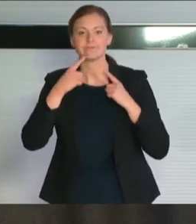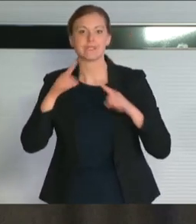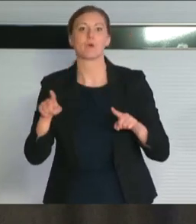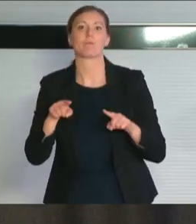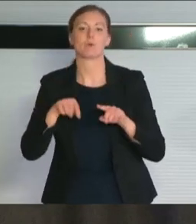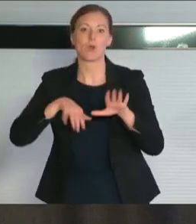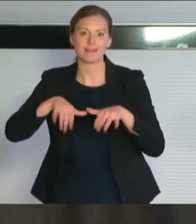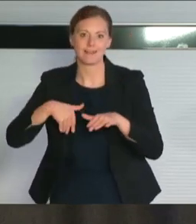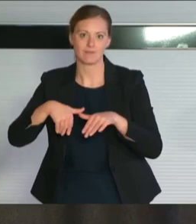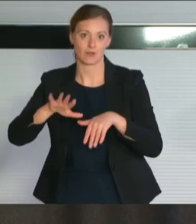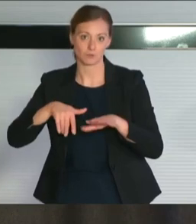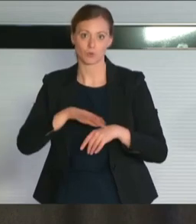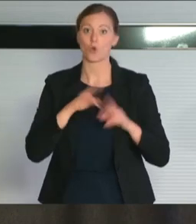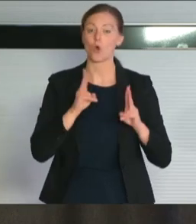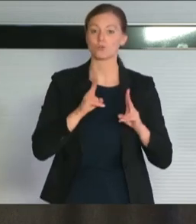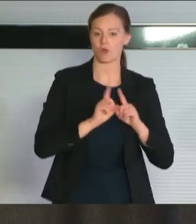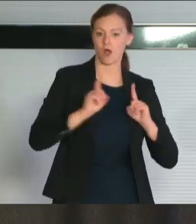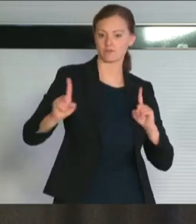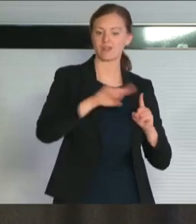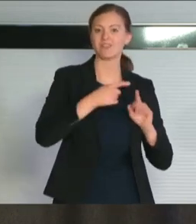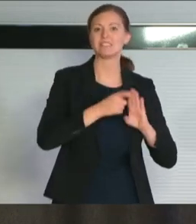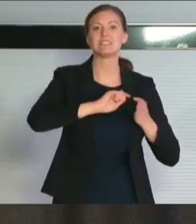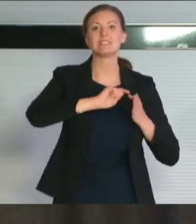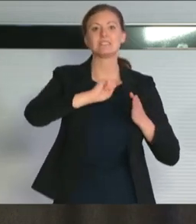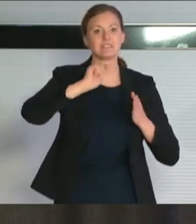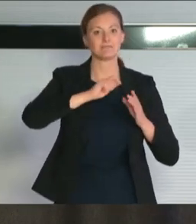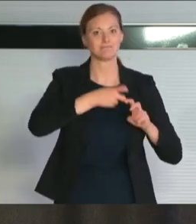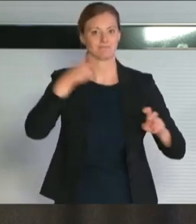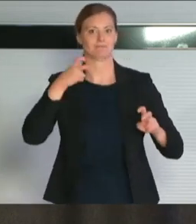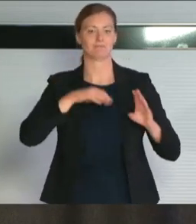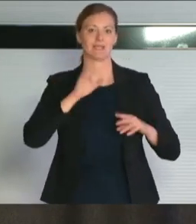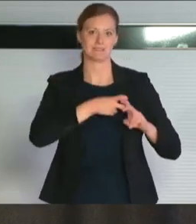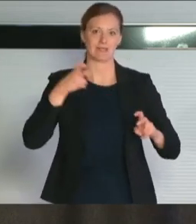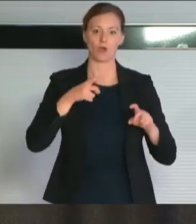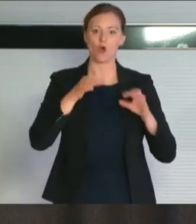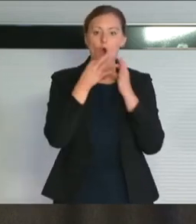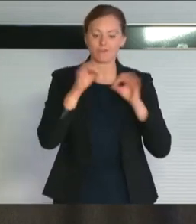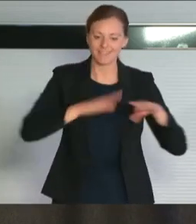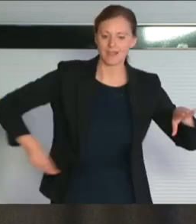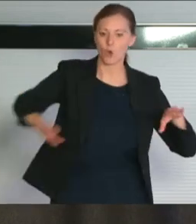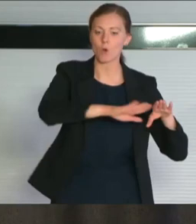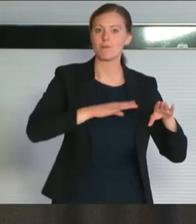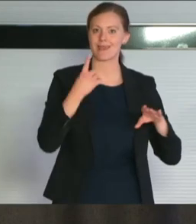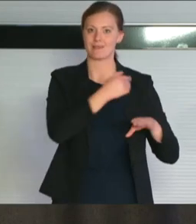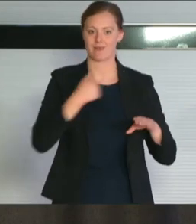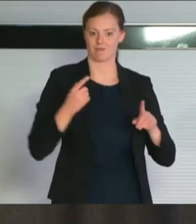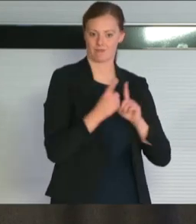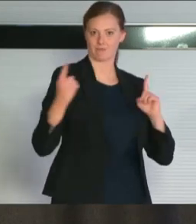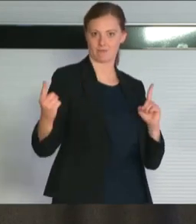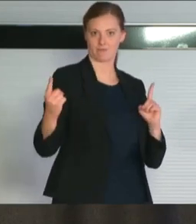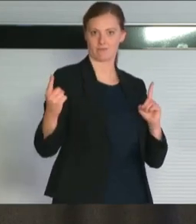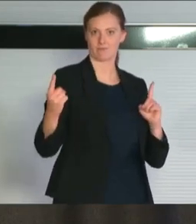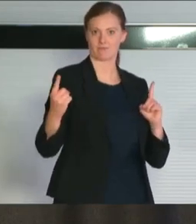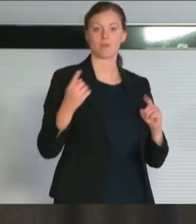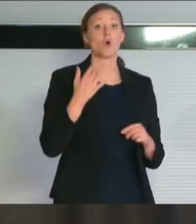holde avstand. I det offentlige rom bør du holde minst 1 meter avstand til andre mennesker. Når